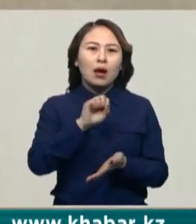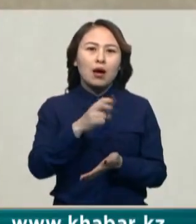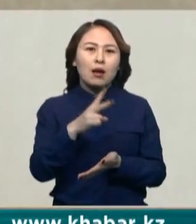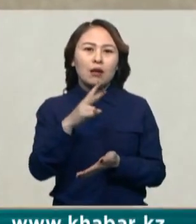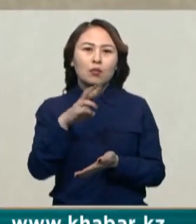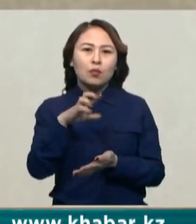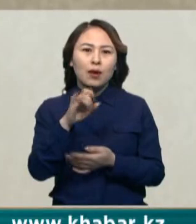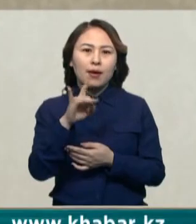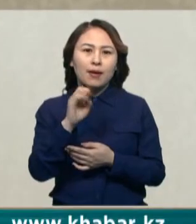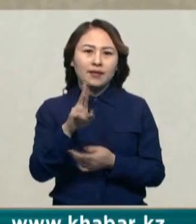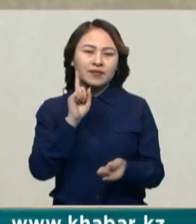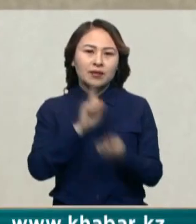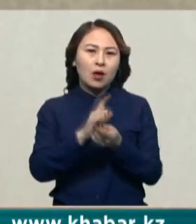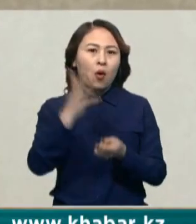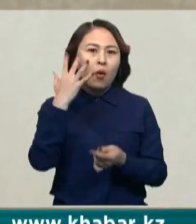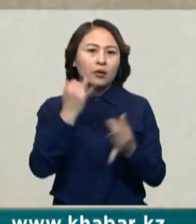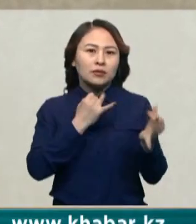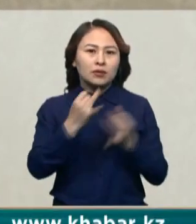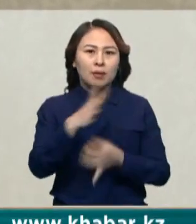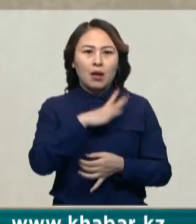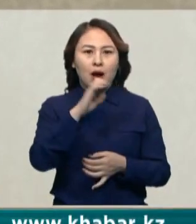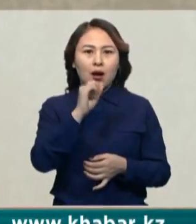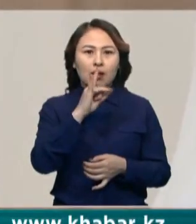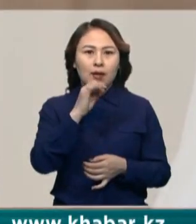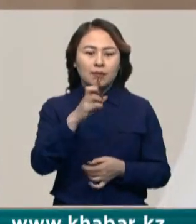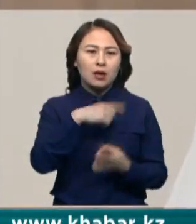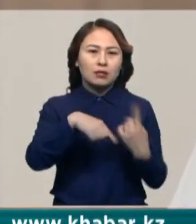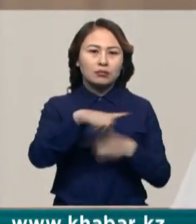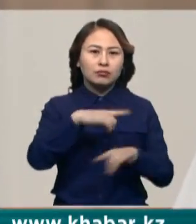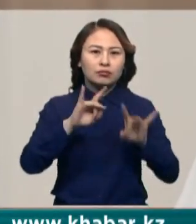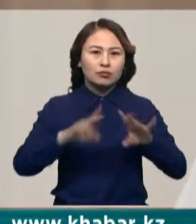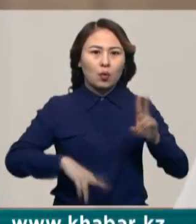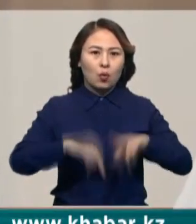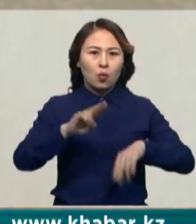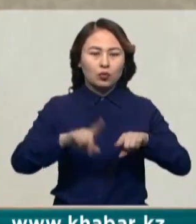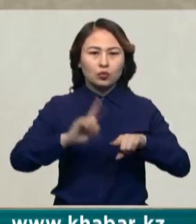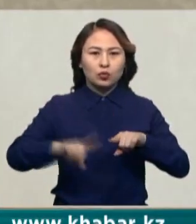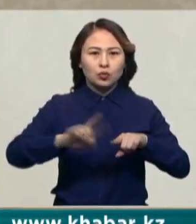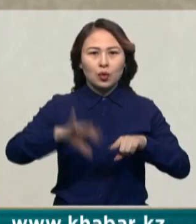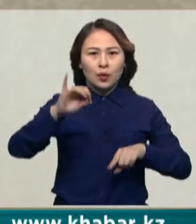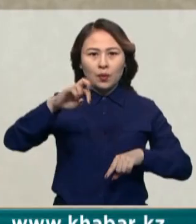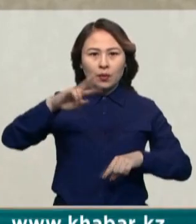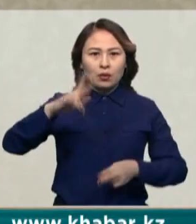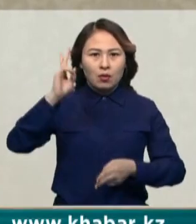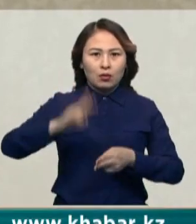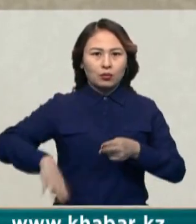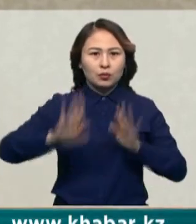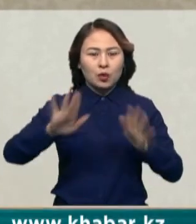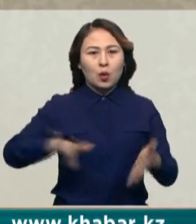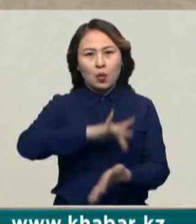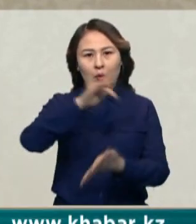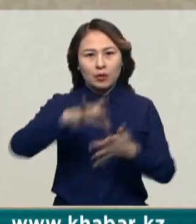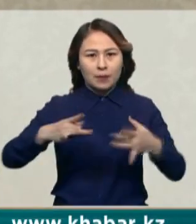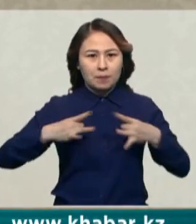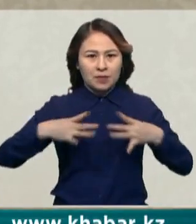Мухаммед Әл-Мүбәрәктің кездесуі кезінде мәлім болды. Араб кәсіпкері құрылысты аяқтау алдағы шілде айына жоспарланған деді. Қала күні